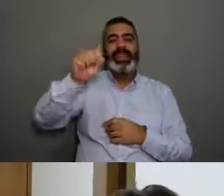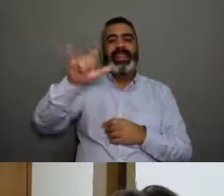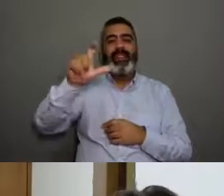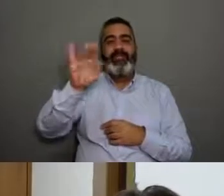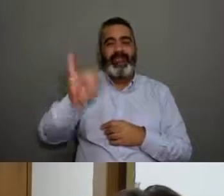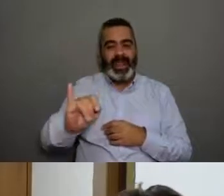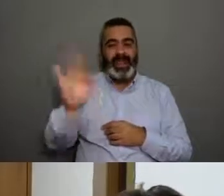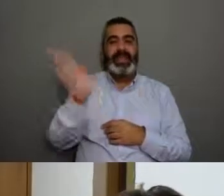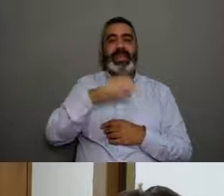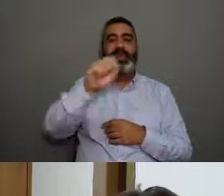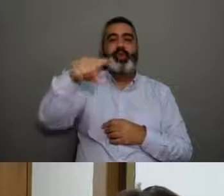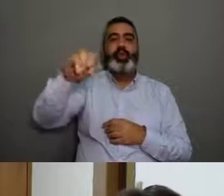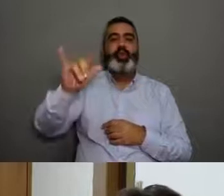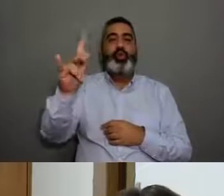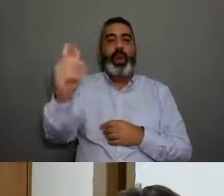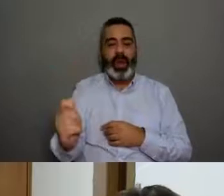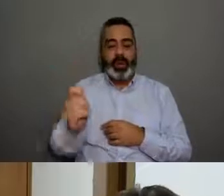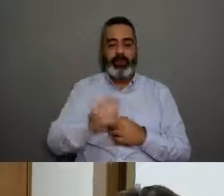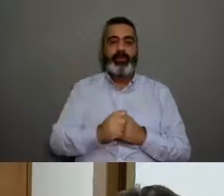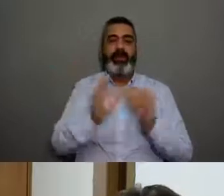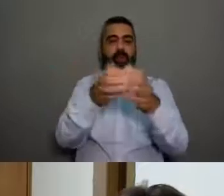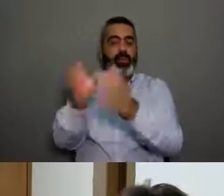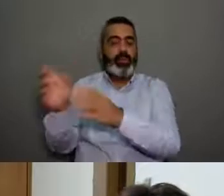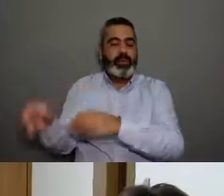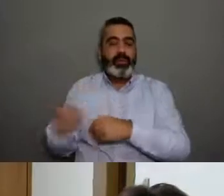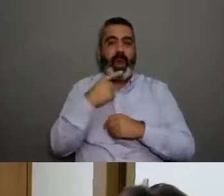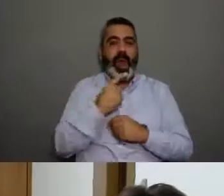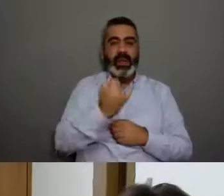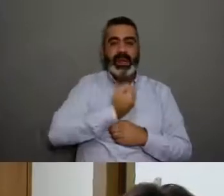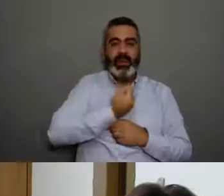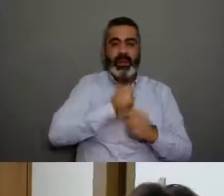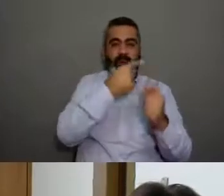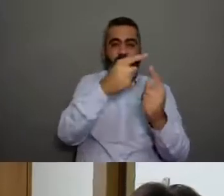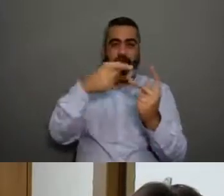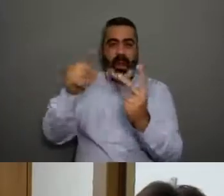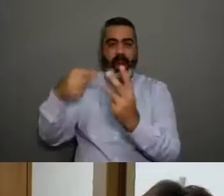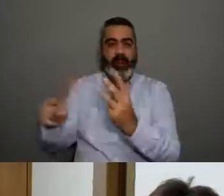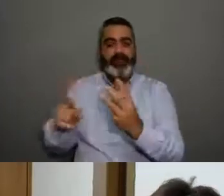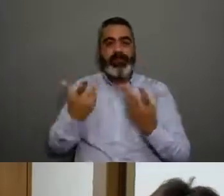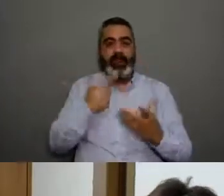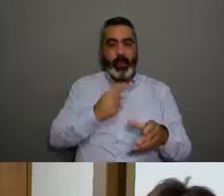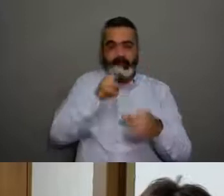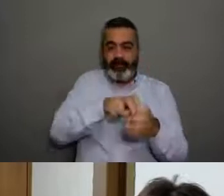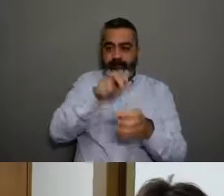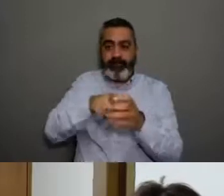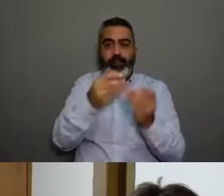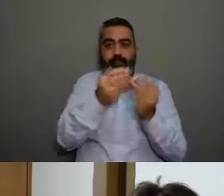ότι αυτές οι πολλαπλές ταυτότητες, οι πολλαπλές διαστάσεις της ταυτότητας,